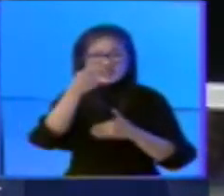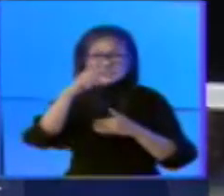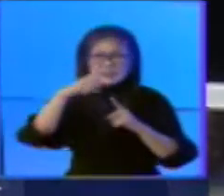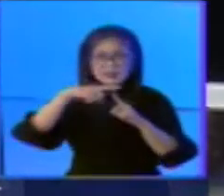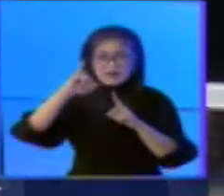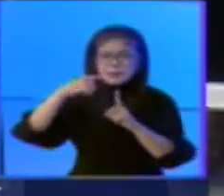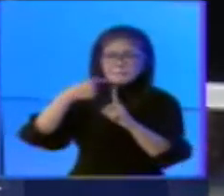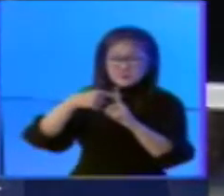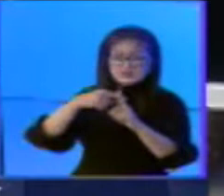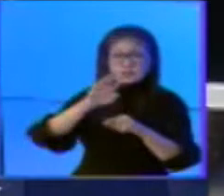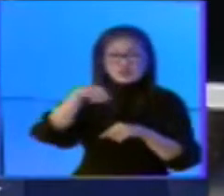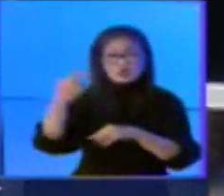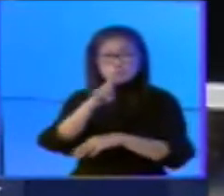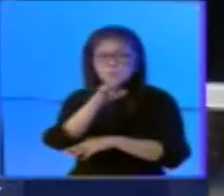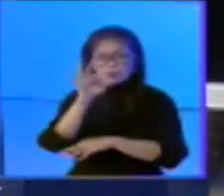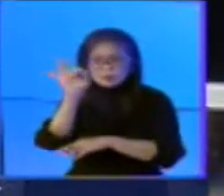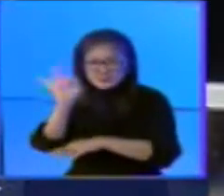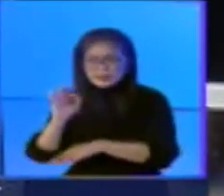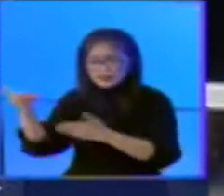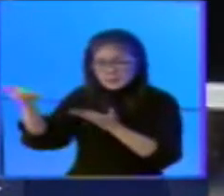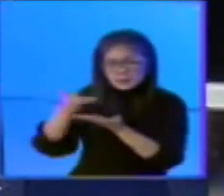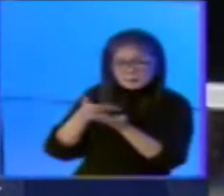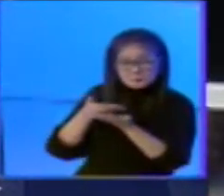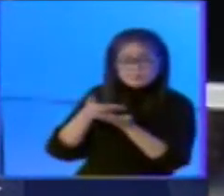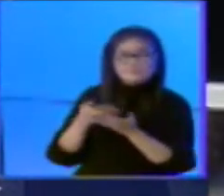10-20% daripada pendapatan iklan. Karena